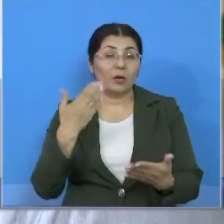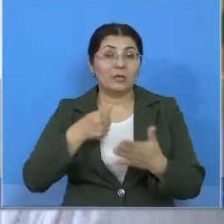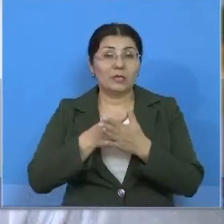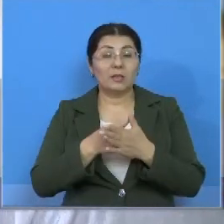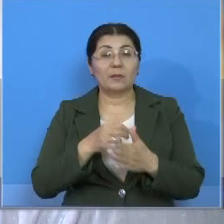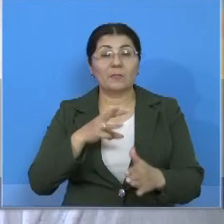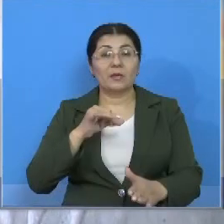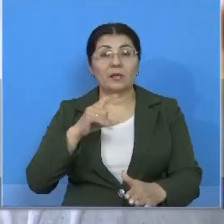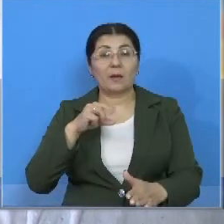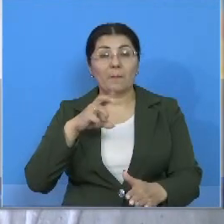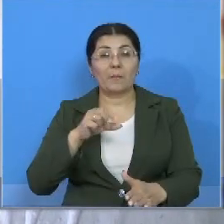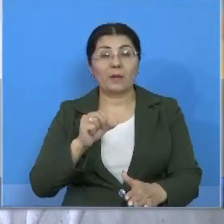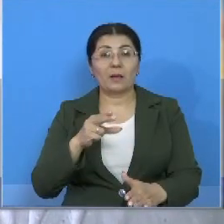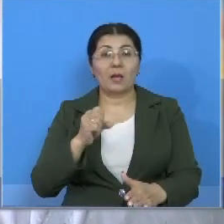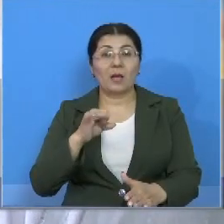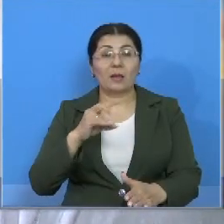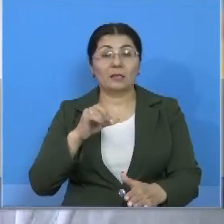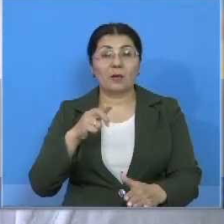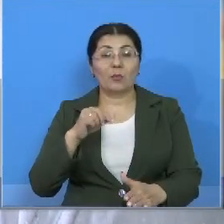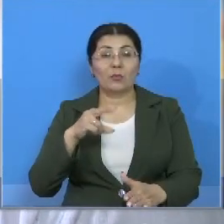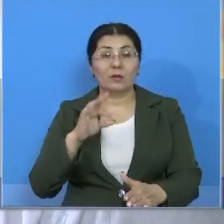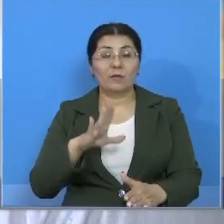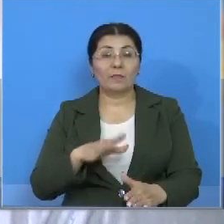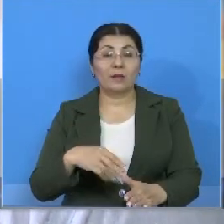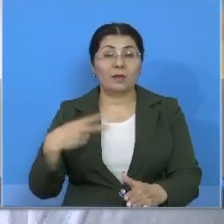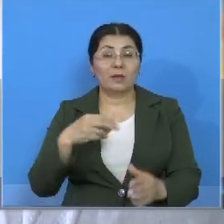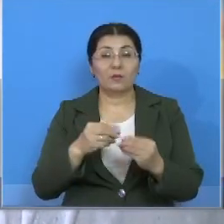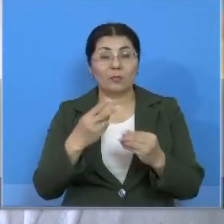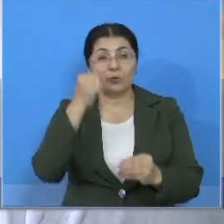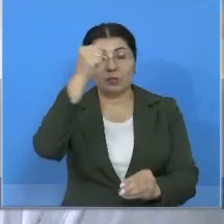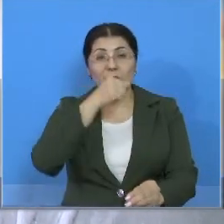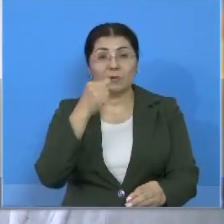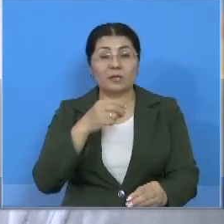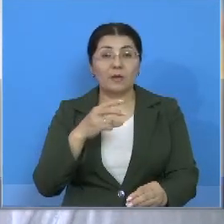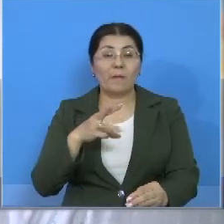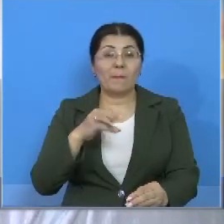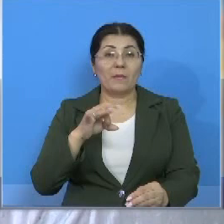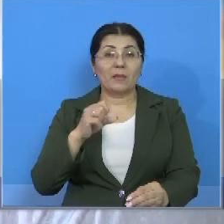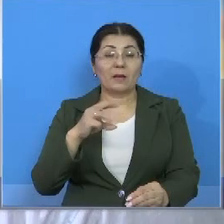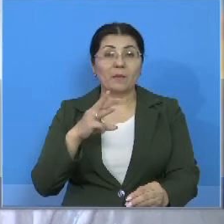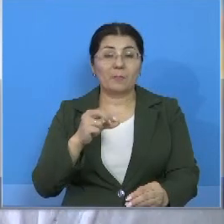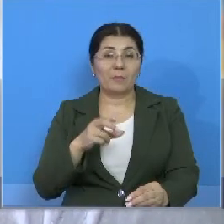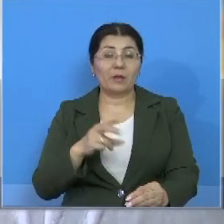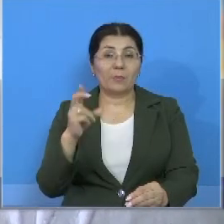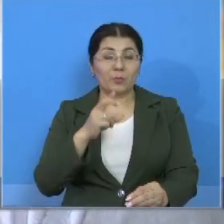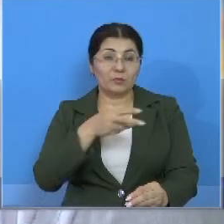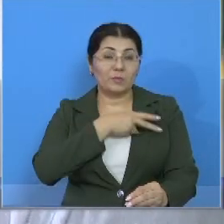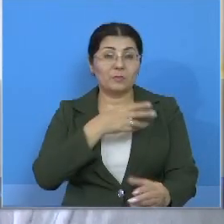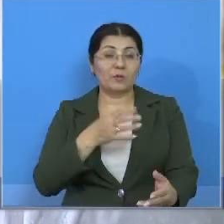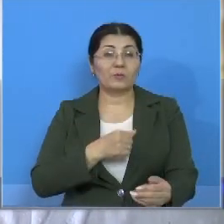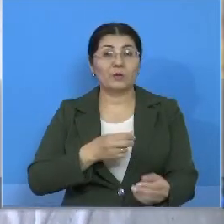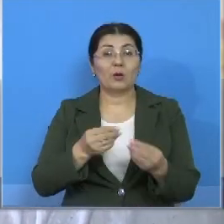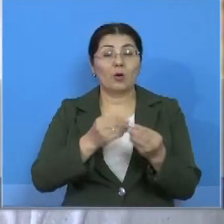әлем чемпионы болса, 2011 жылы, 2012 жылы Нәдірбаев Мейрамбек қола жүлдегер атанған болатын. Міне араға 10 жыл